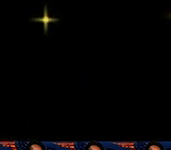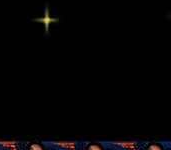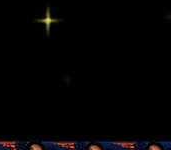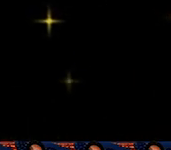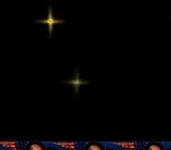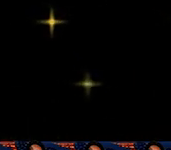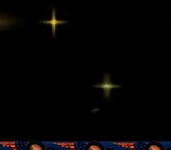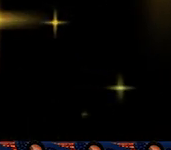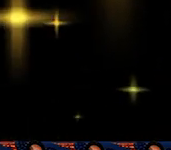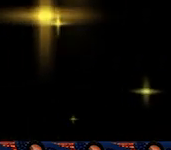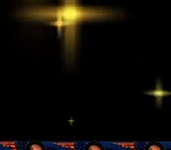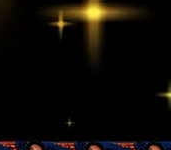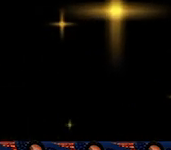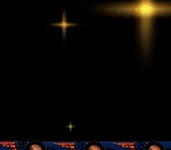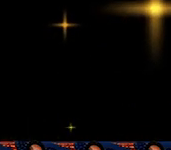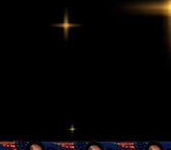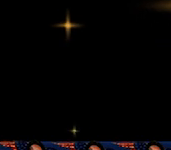በሚያስፈራ ግርማ